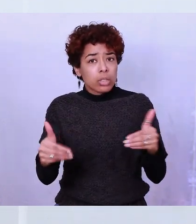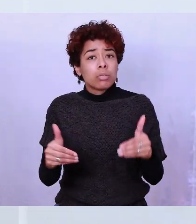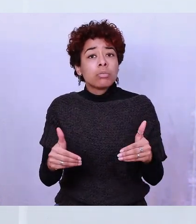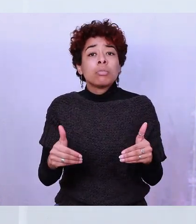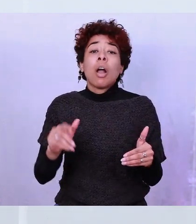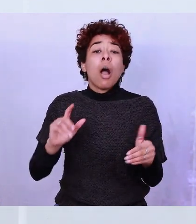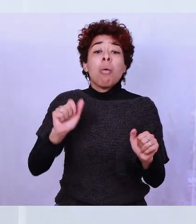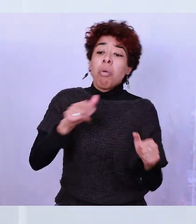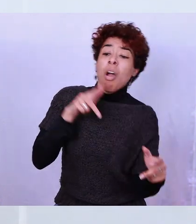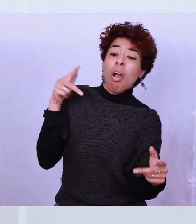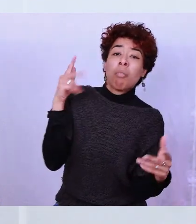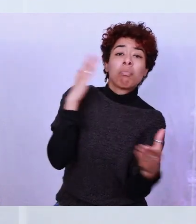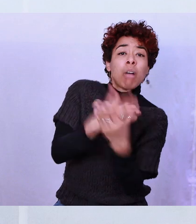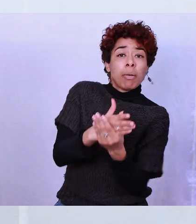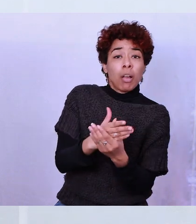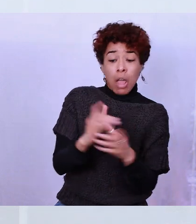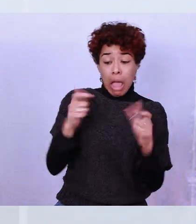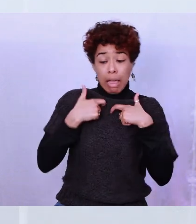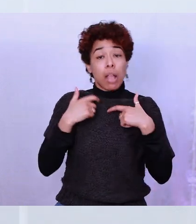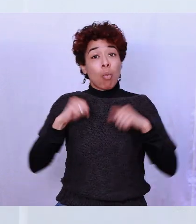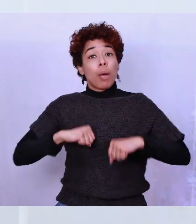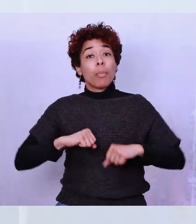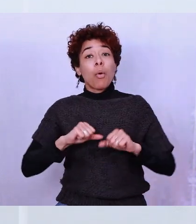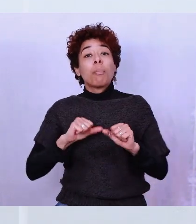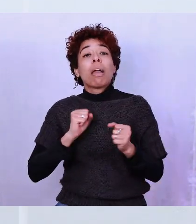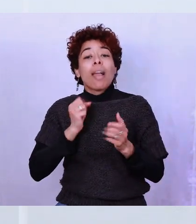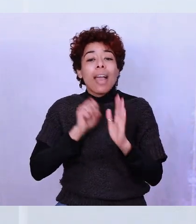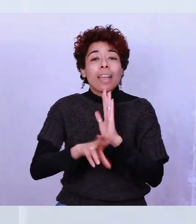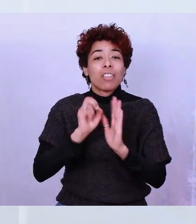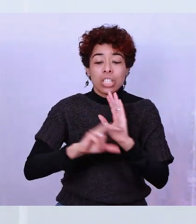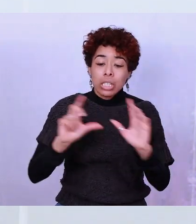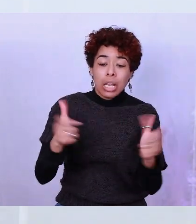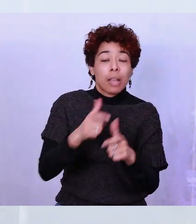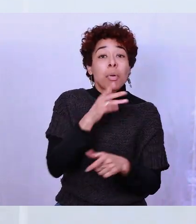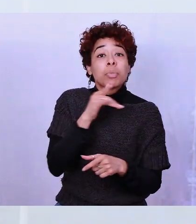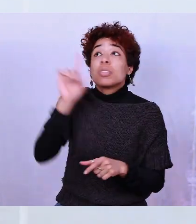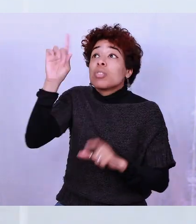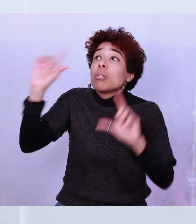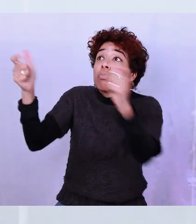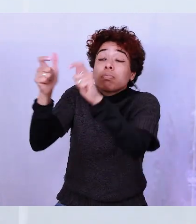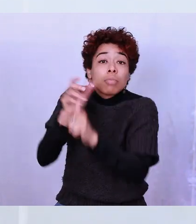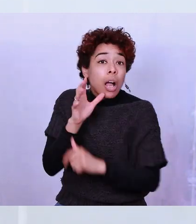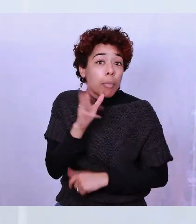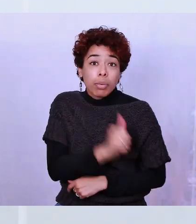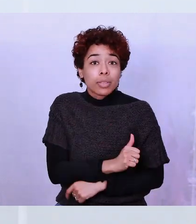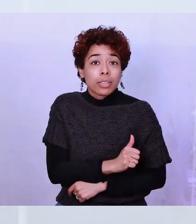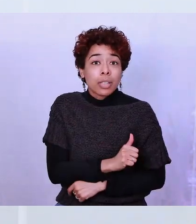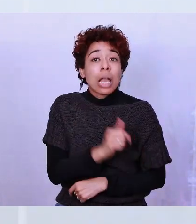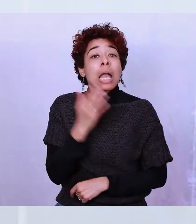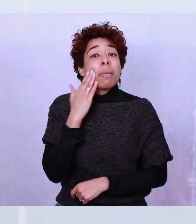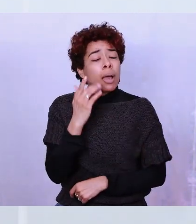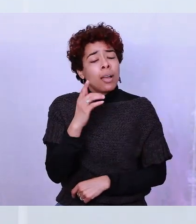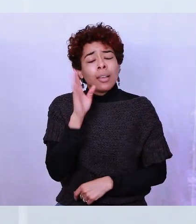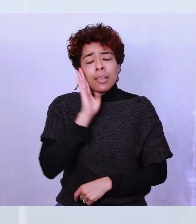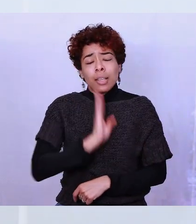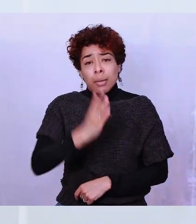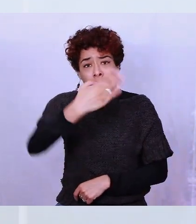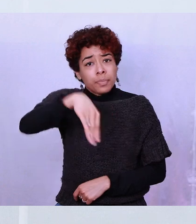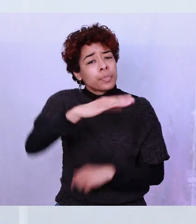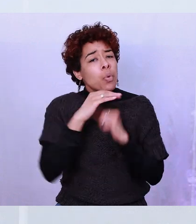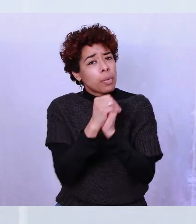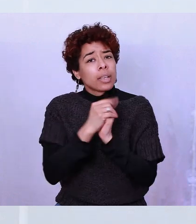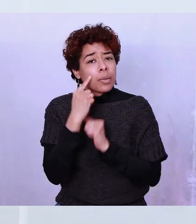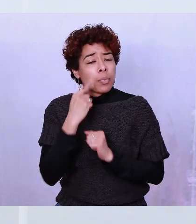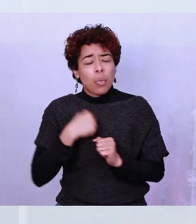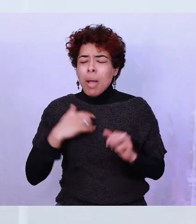ne l'arrête. Moi, on peut m'arrêter, mais Dieu ne l'arrête pas. Et il va dire, dans ces cas-là, priez pour moi, afin que même si je suis enchaîné, même